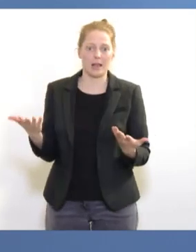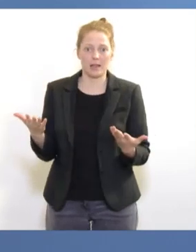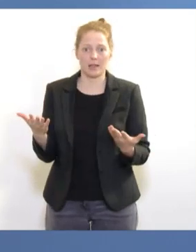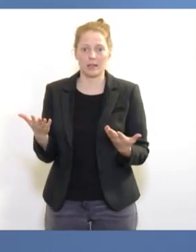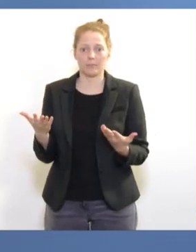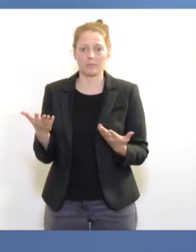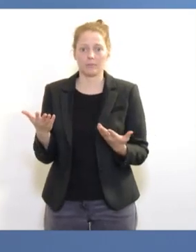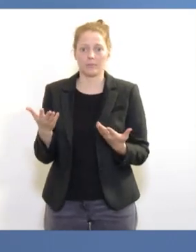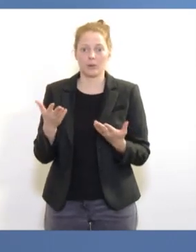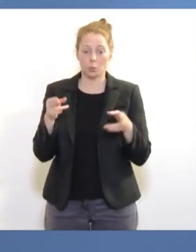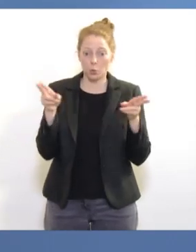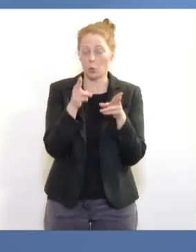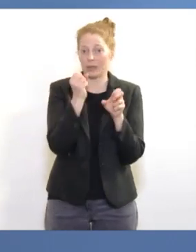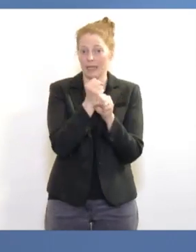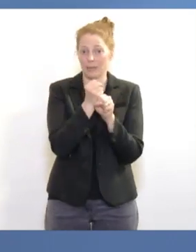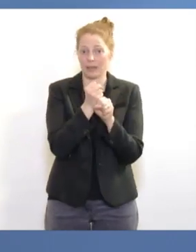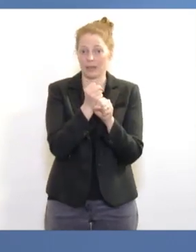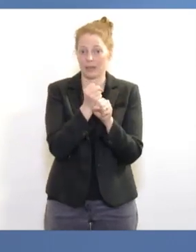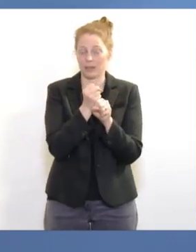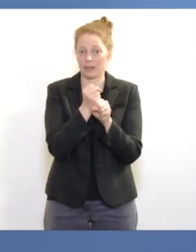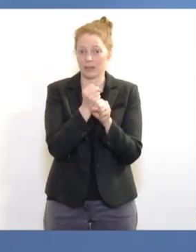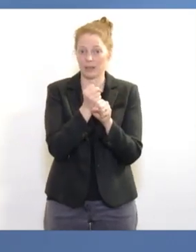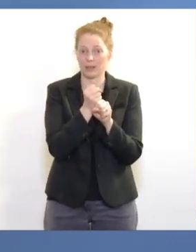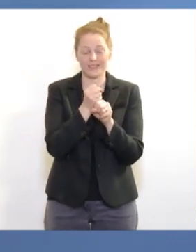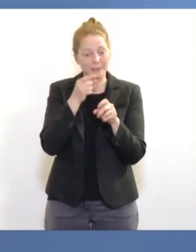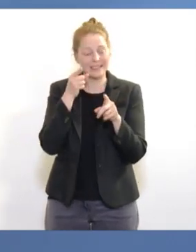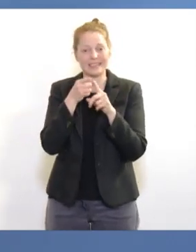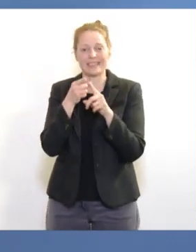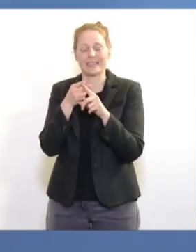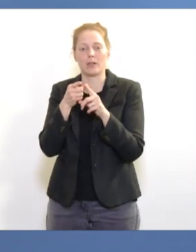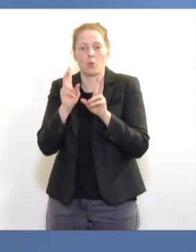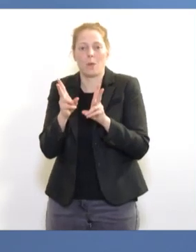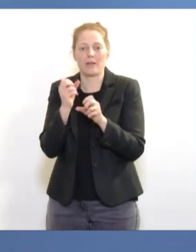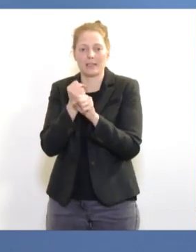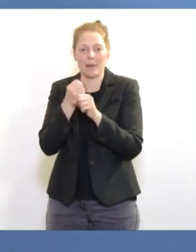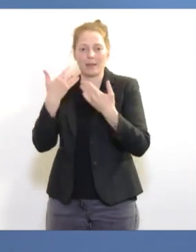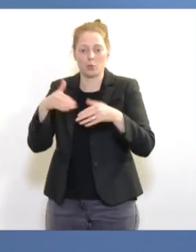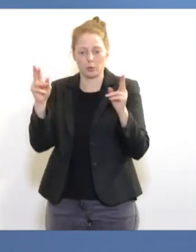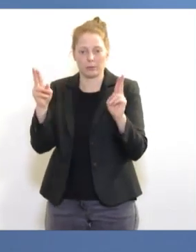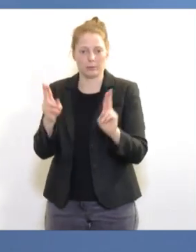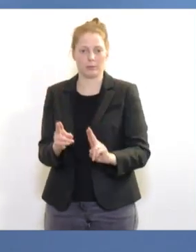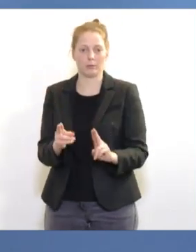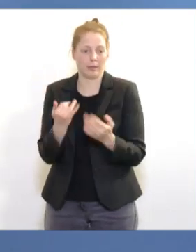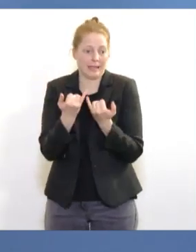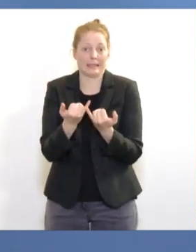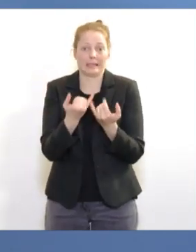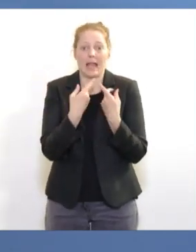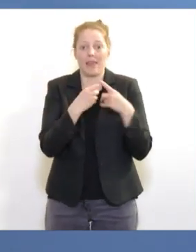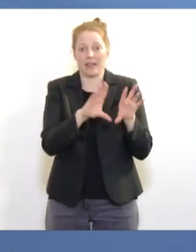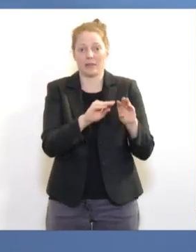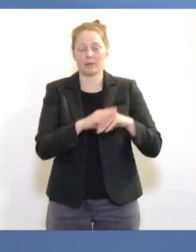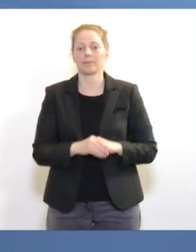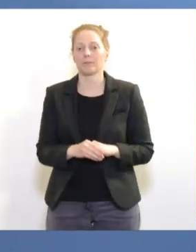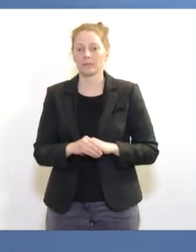Ein Instrument, für den Instrument von der Chômage-Bekämpfung ist ganz klar. Dann, wie gesagt, auch viele Frauen von der Presse, die